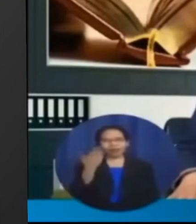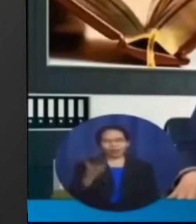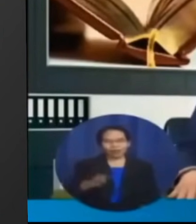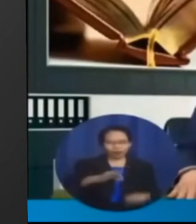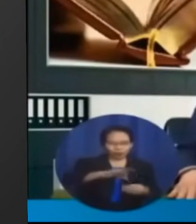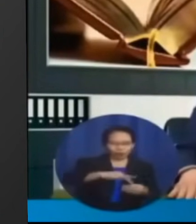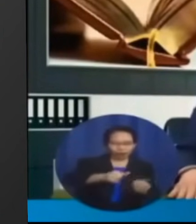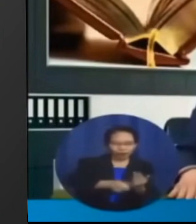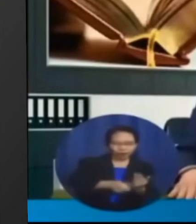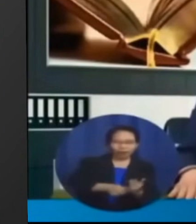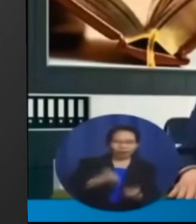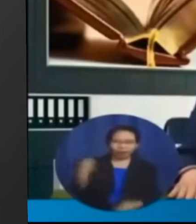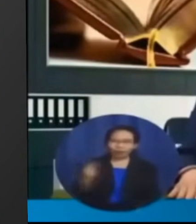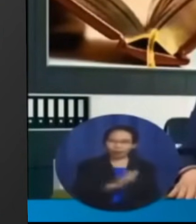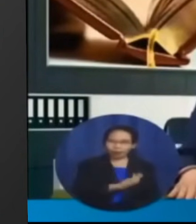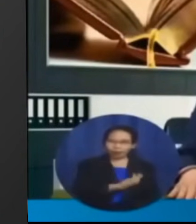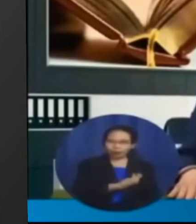ang iboboto ng miyembro niya,